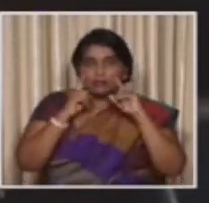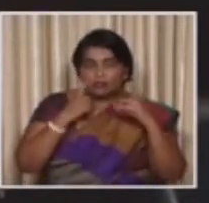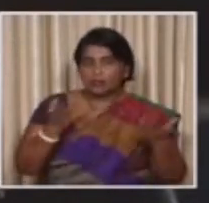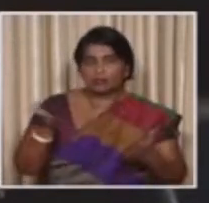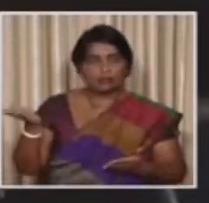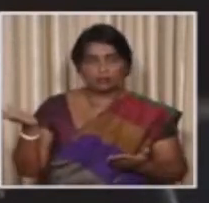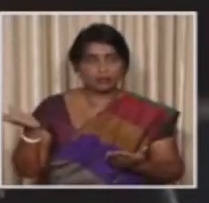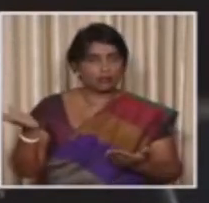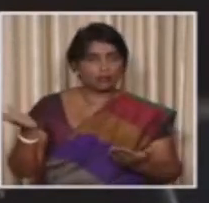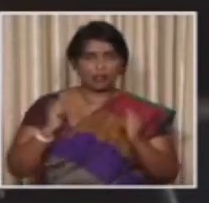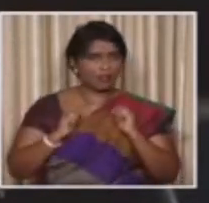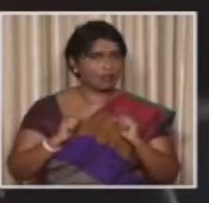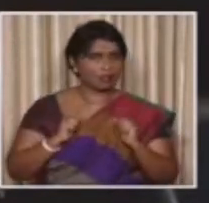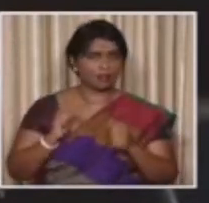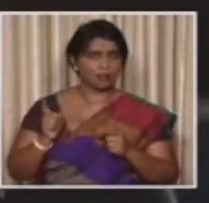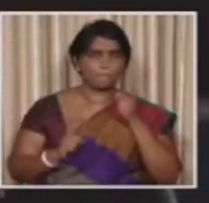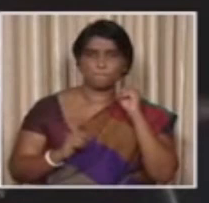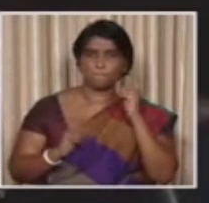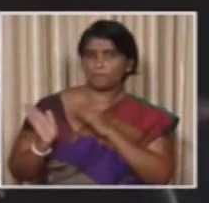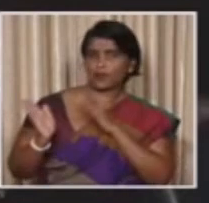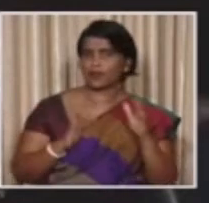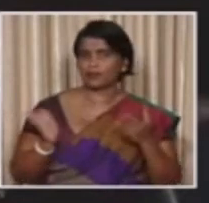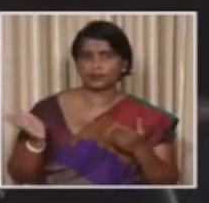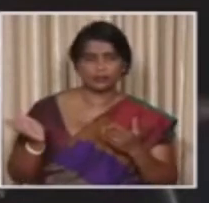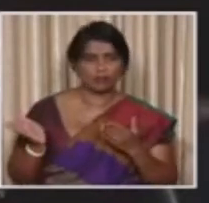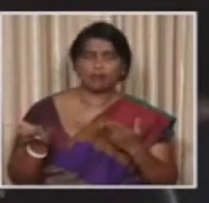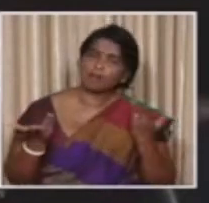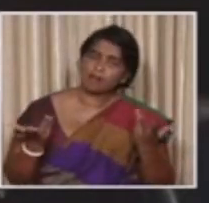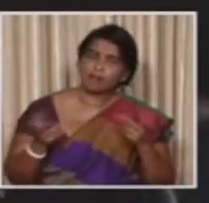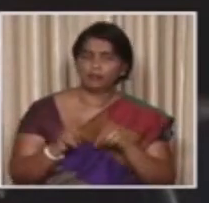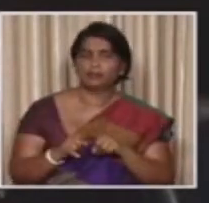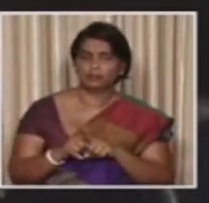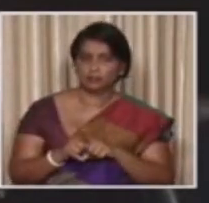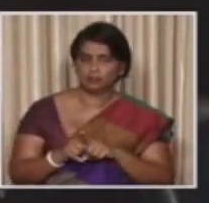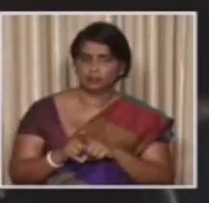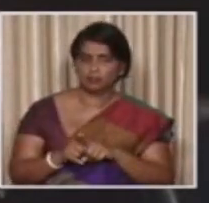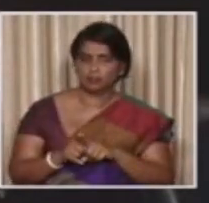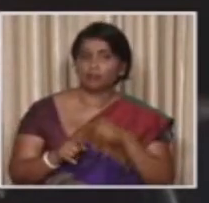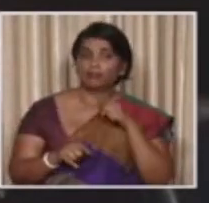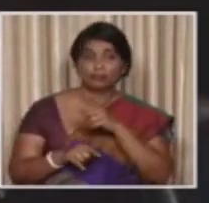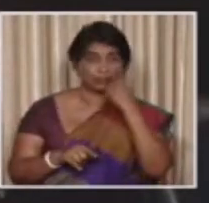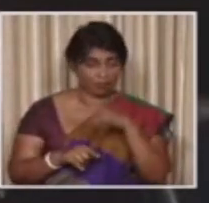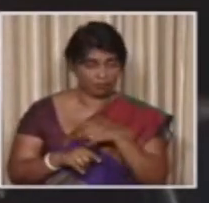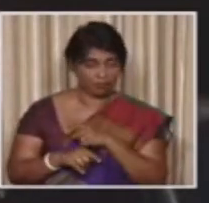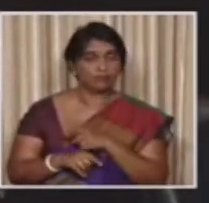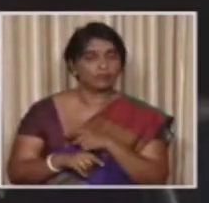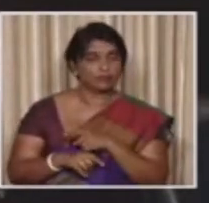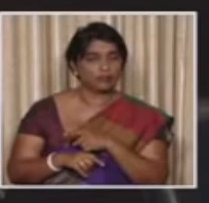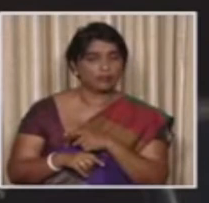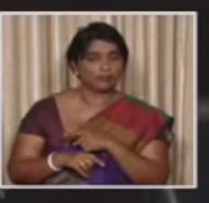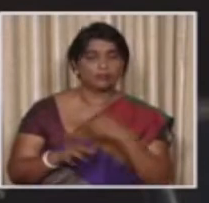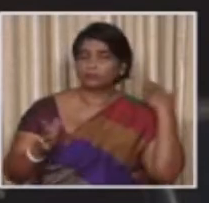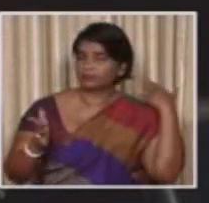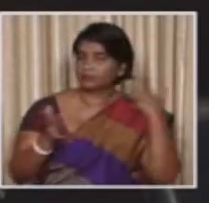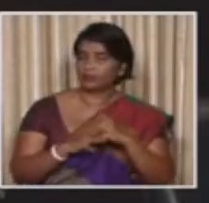කරම ඇයි එහෙම ප්‍රමාදයක් ඇති වෙන්නේ කියලා කෙසේ වෙතත් මේ නිසාම